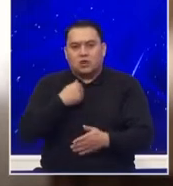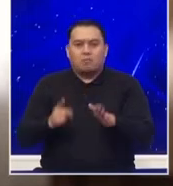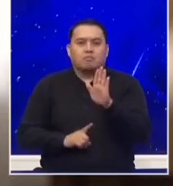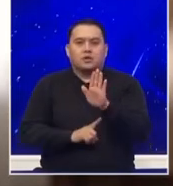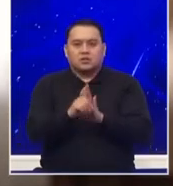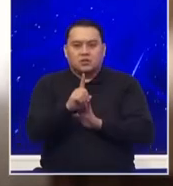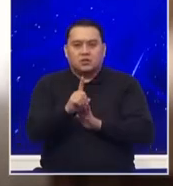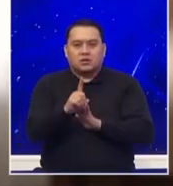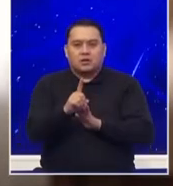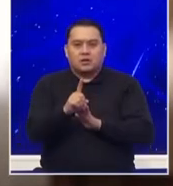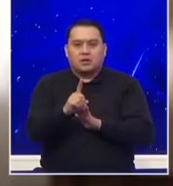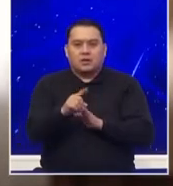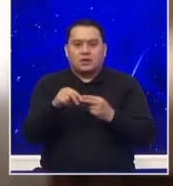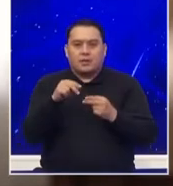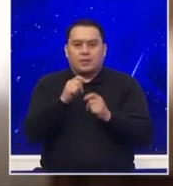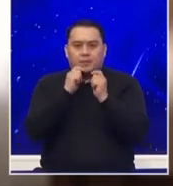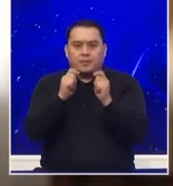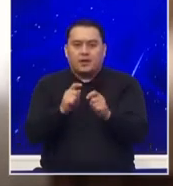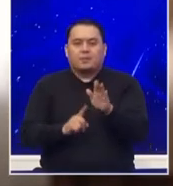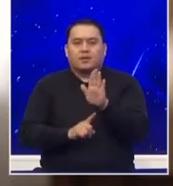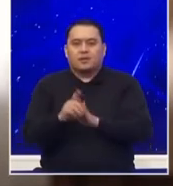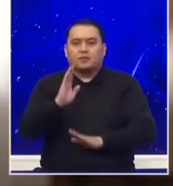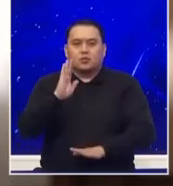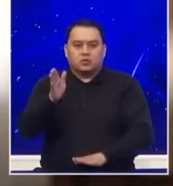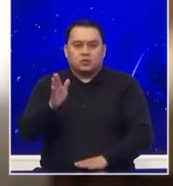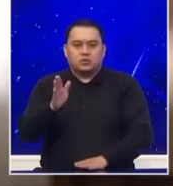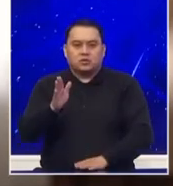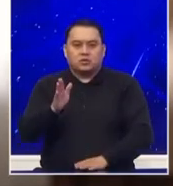басындағы алға алып атқан марапаттың басы болсын.